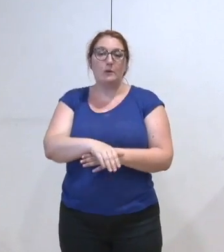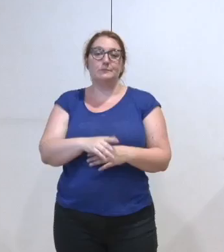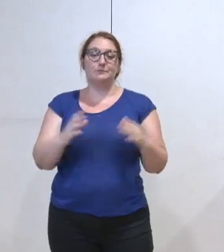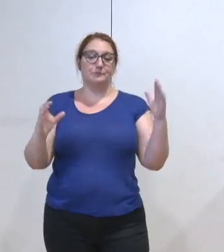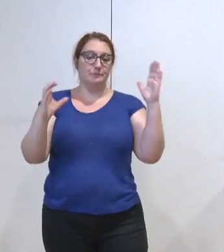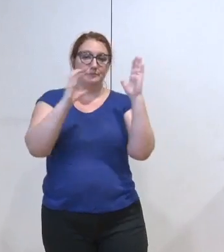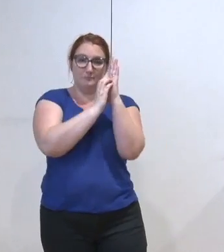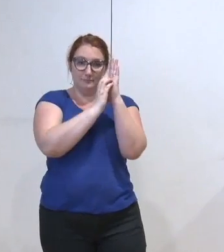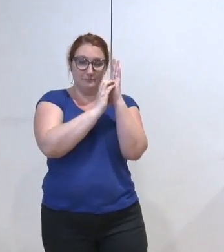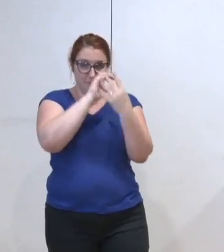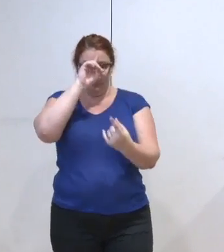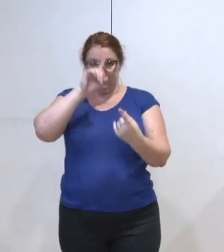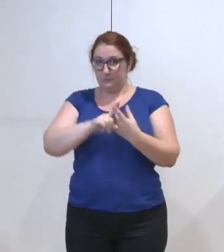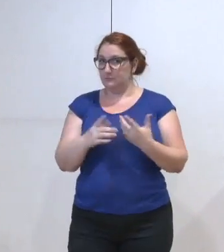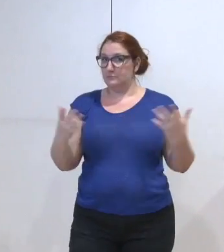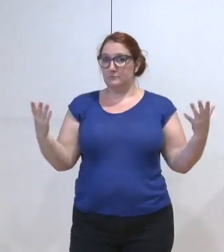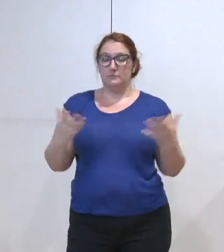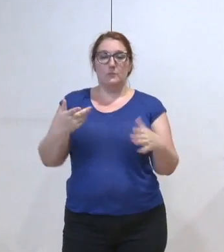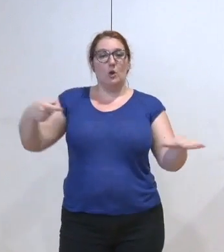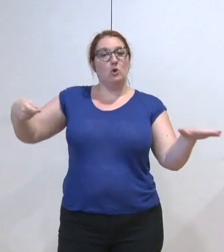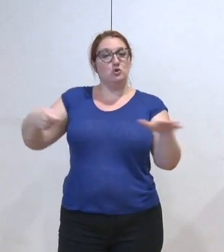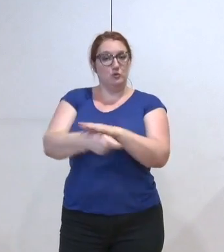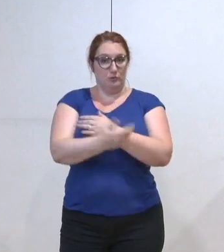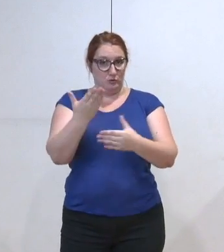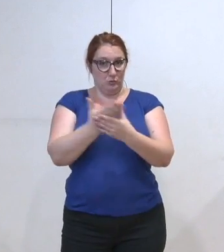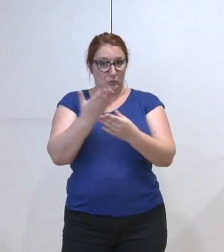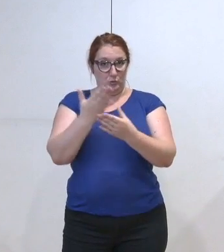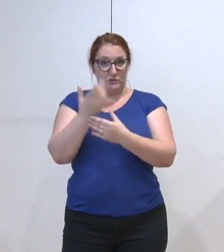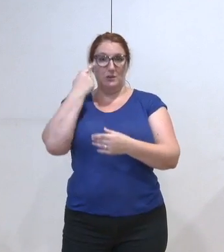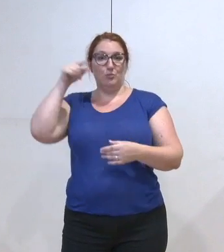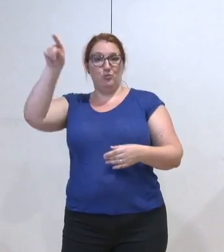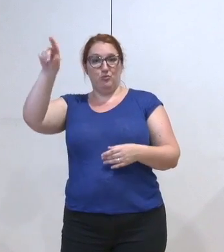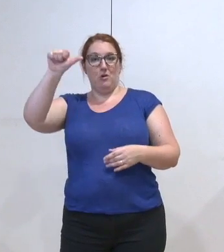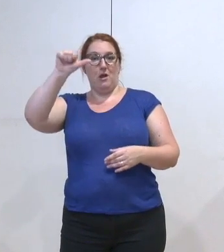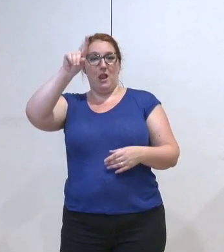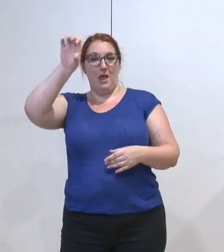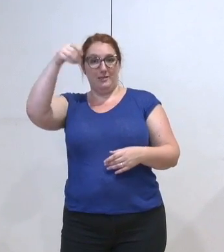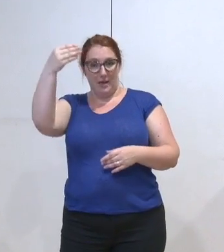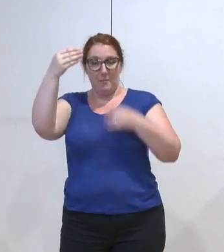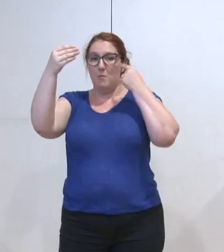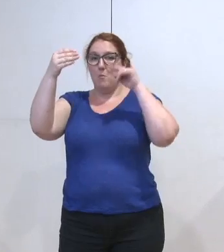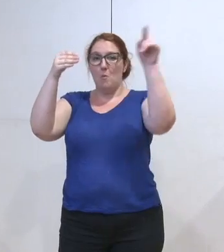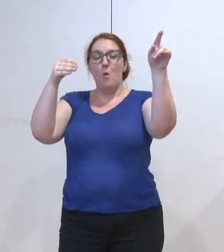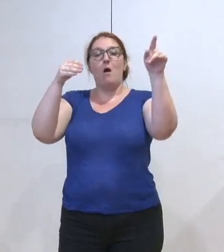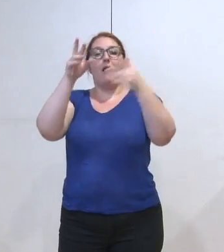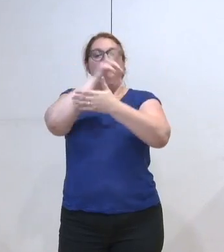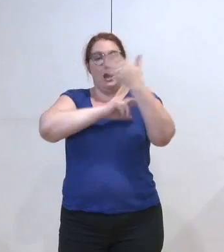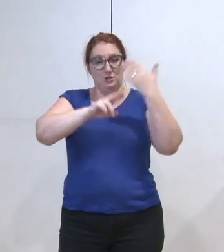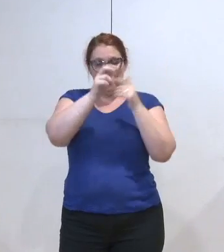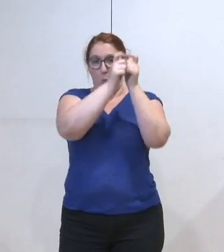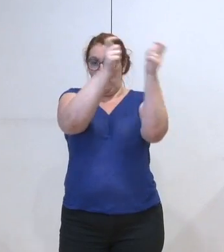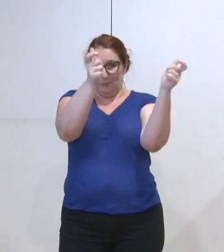sur des dossiers de subvention auprès de l'ADEM et de la région chaque étude pour chaque site